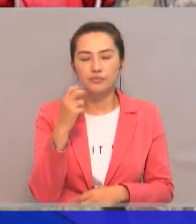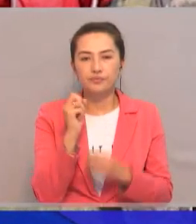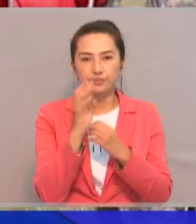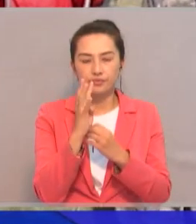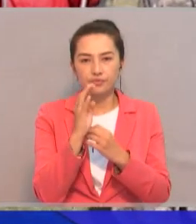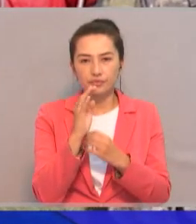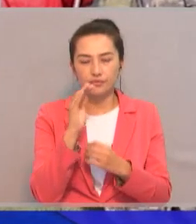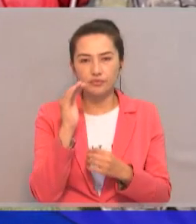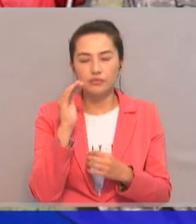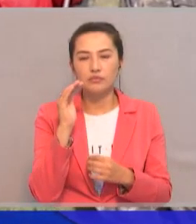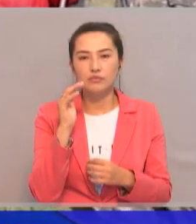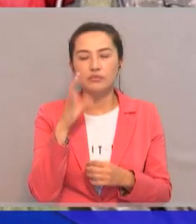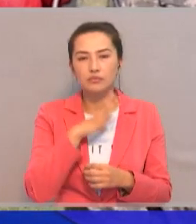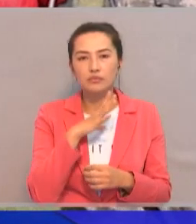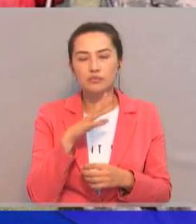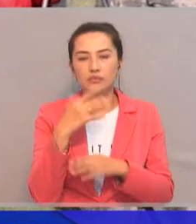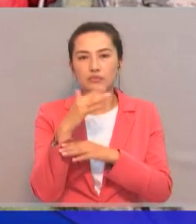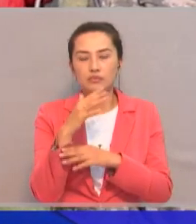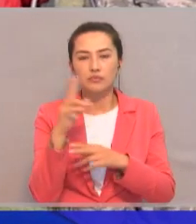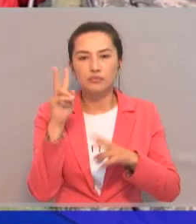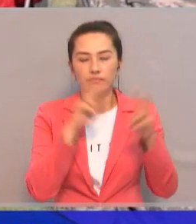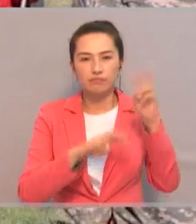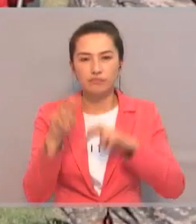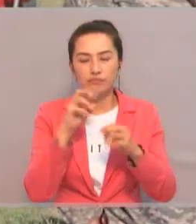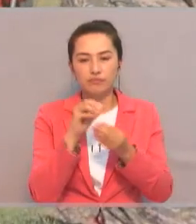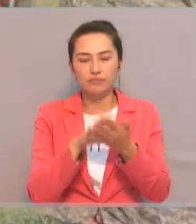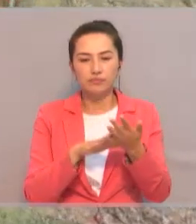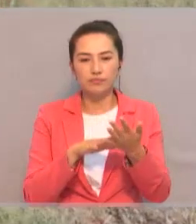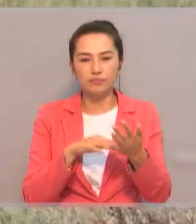адам мен 14 бірлік техникасы жұмылдырылды. Іздеу жұмыстары әлі де жалғасуда.